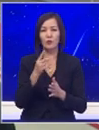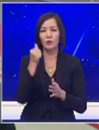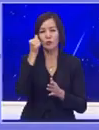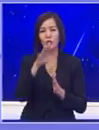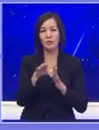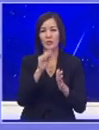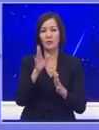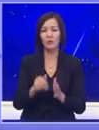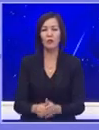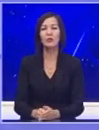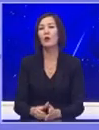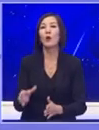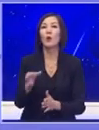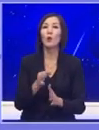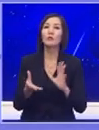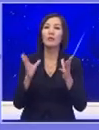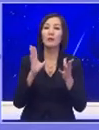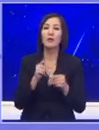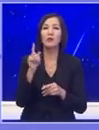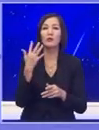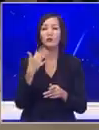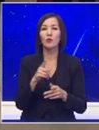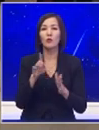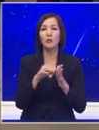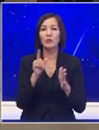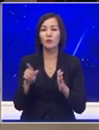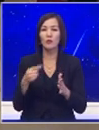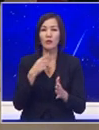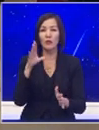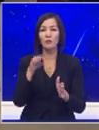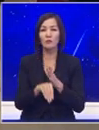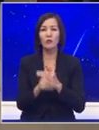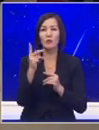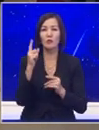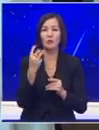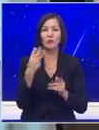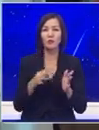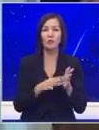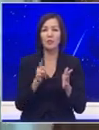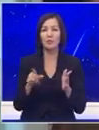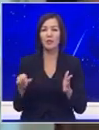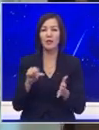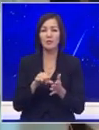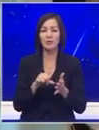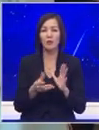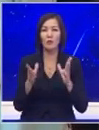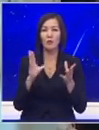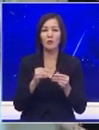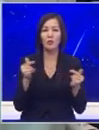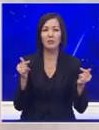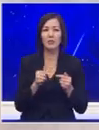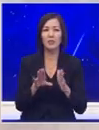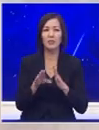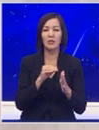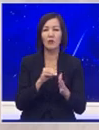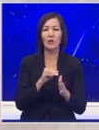сайланатын болады. Облыста барлығы 151 депутат бар. Дауыс беруге олардың 138-і қатысты. Қорытындыға сәйкес, сайлауда